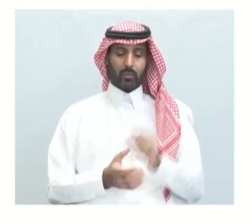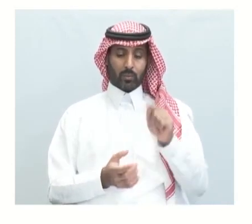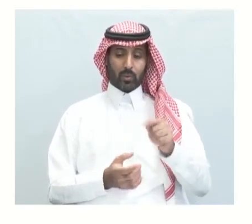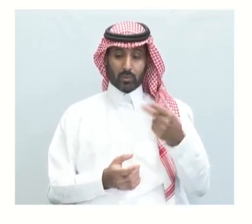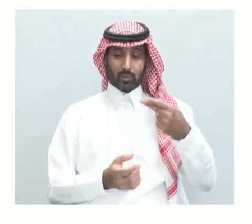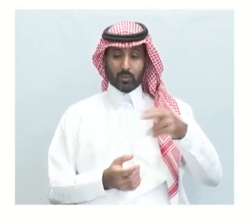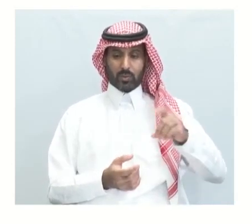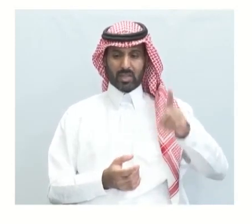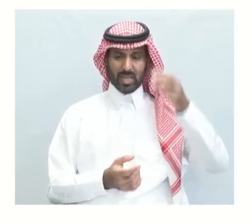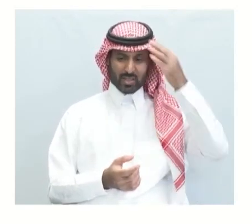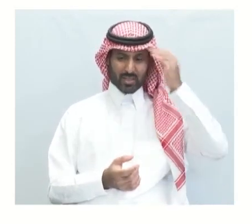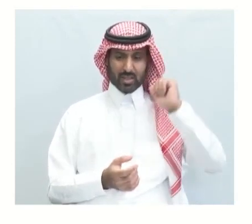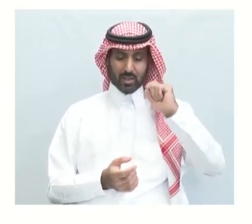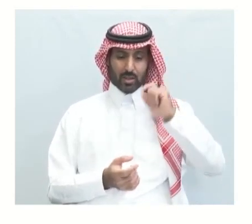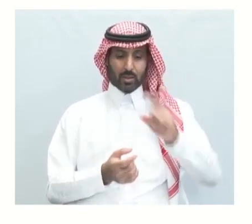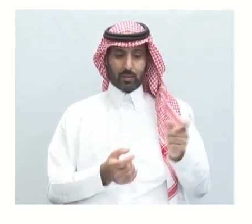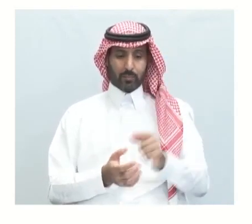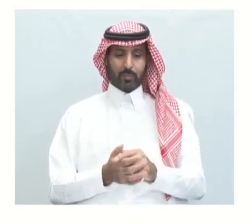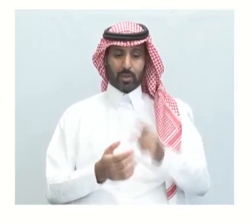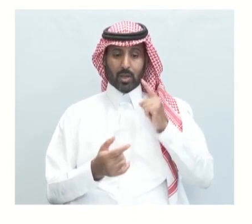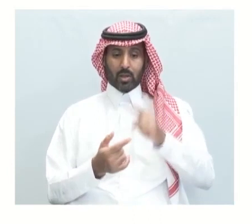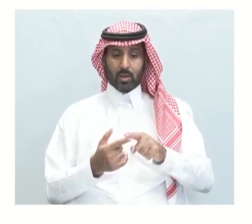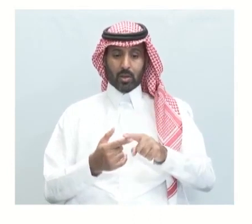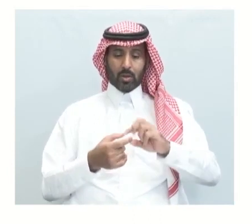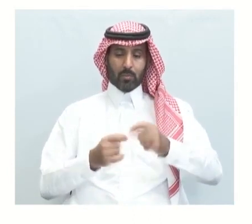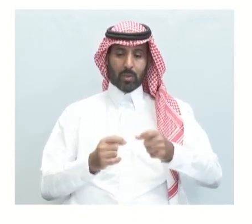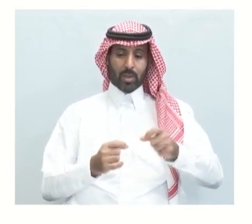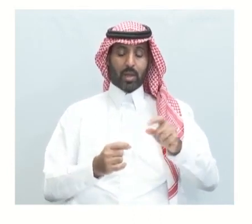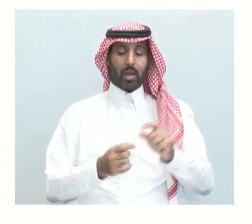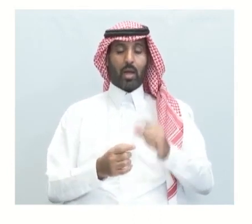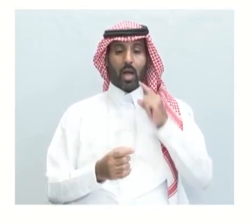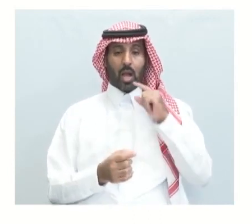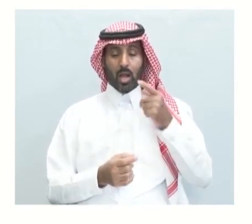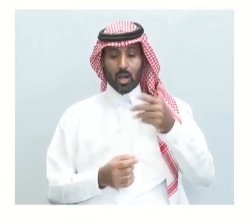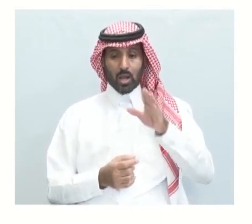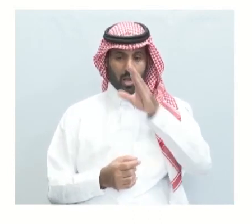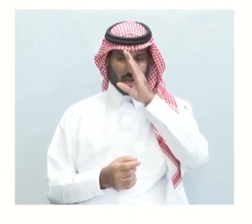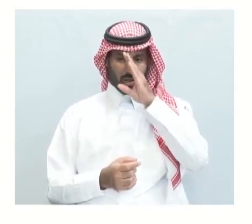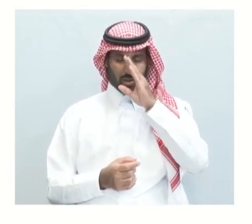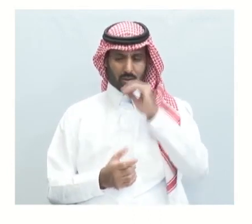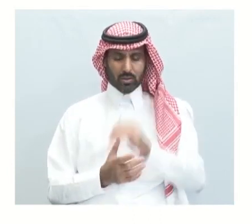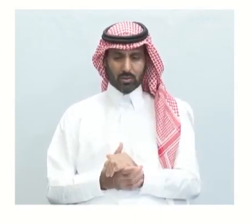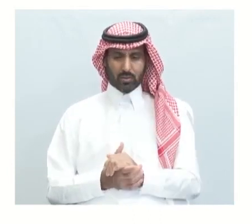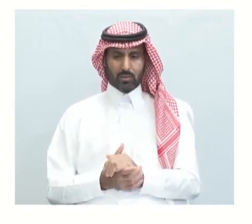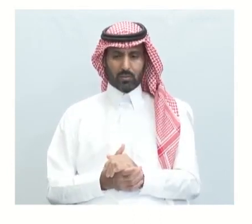ثم نحط العقده نضعها الهيد اللي هي المندي ثم لدينا هنا طباعه